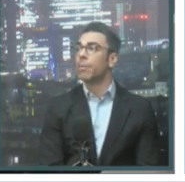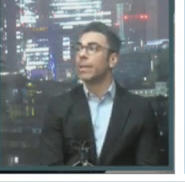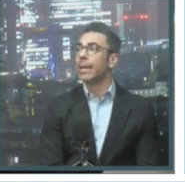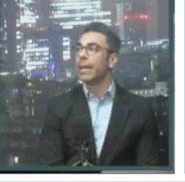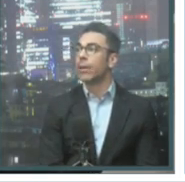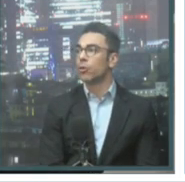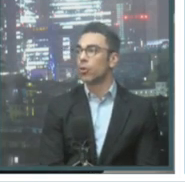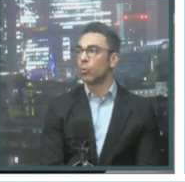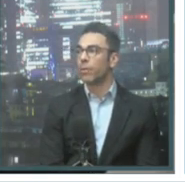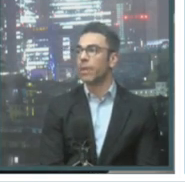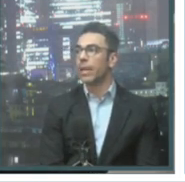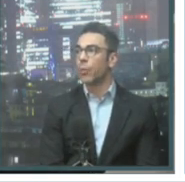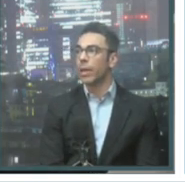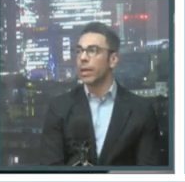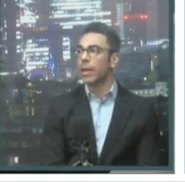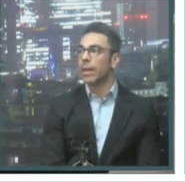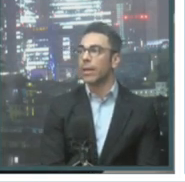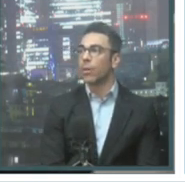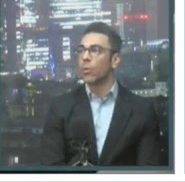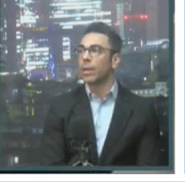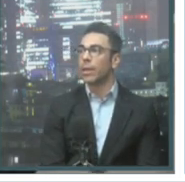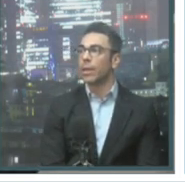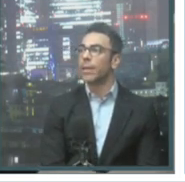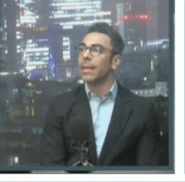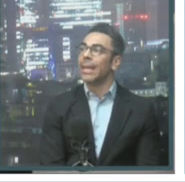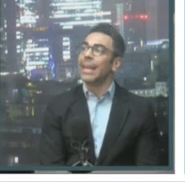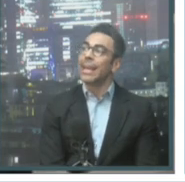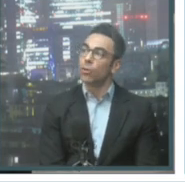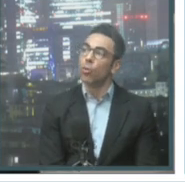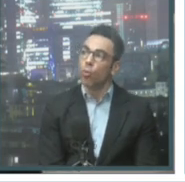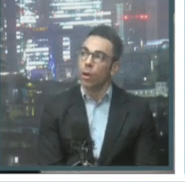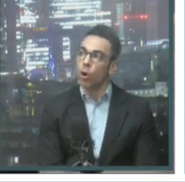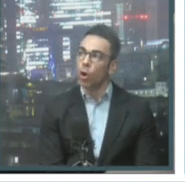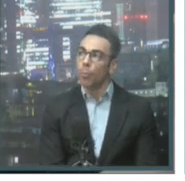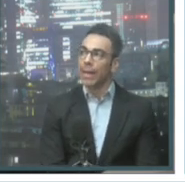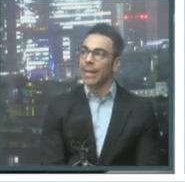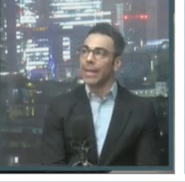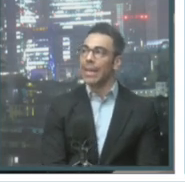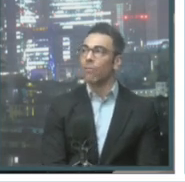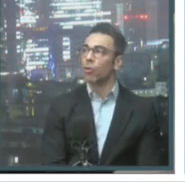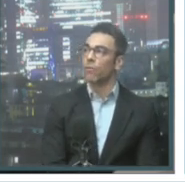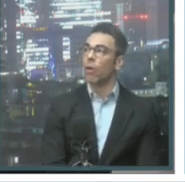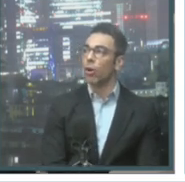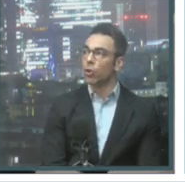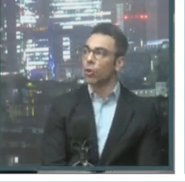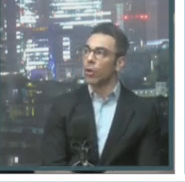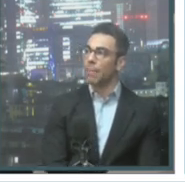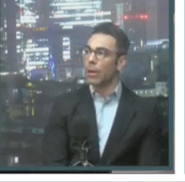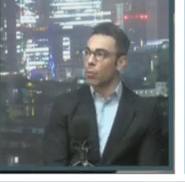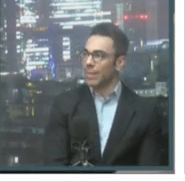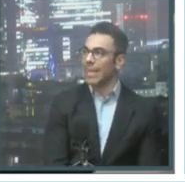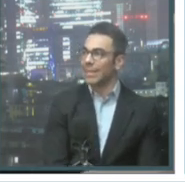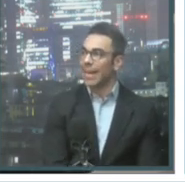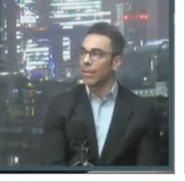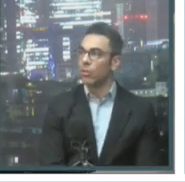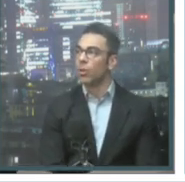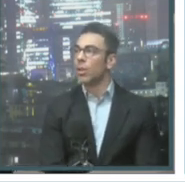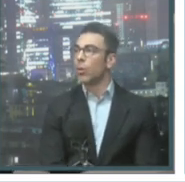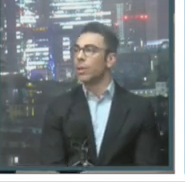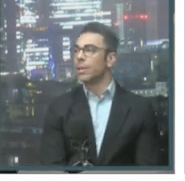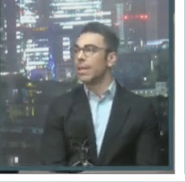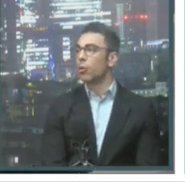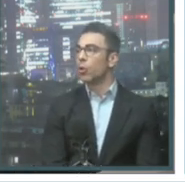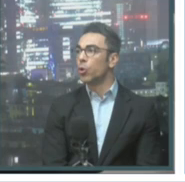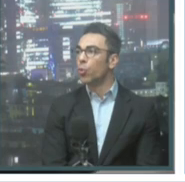ovviamente non sono potuti venire qui quindi ringrazio comunque loro per il lavoro svolto e per come sta andando